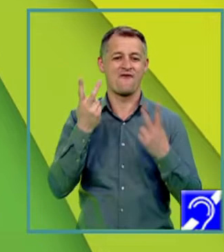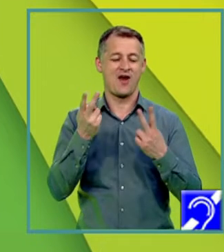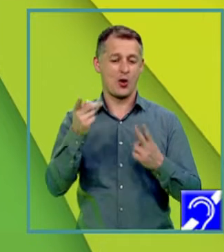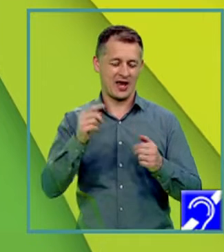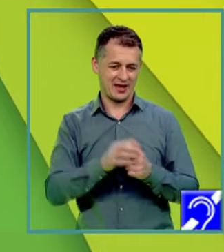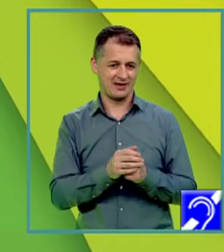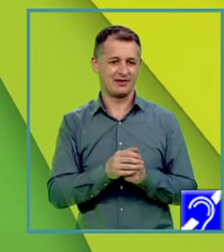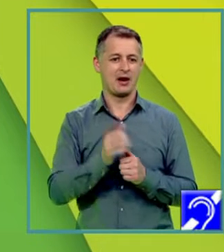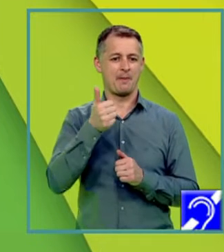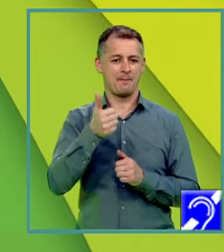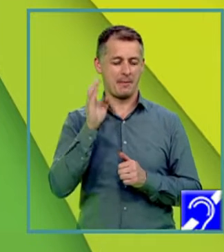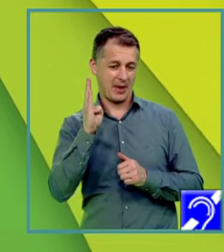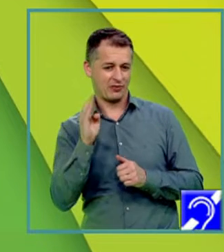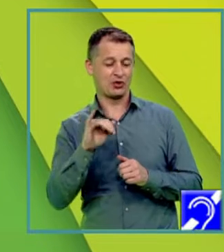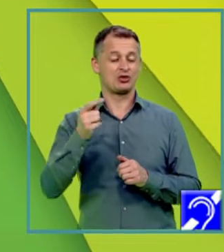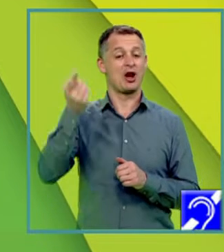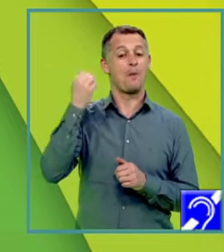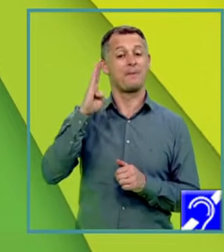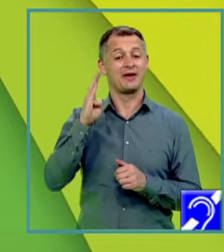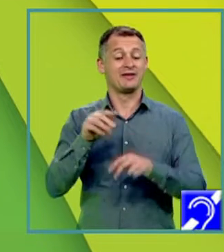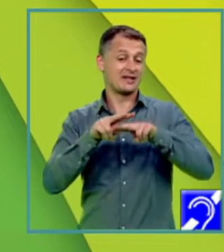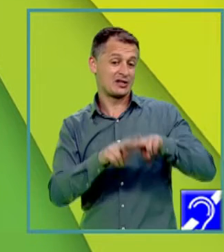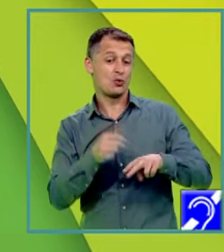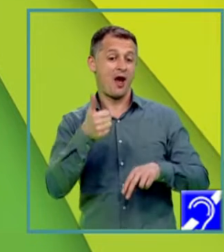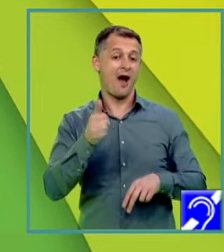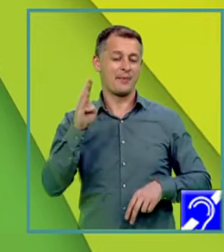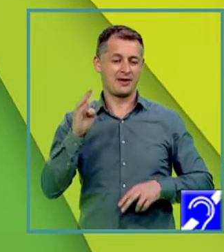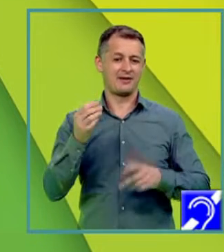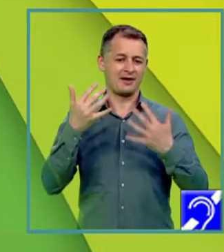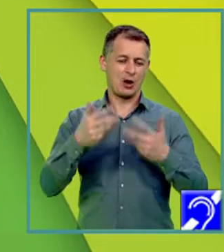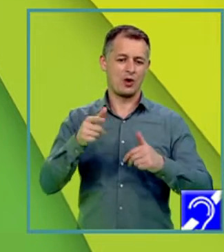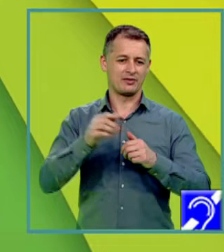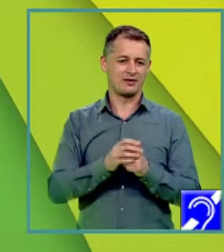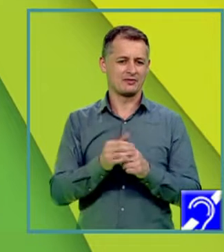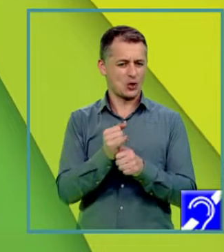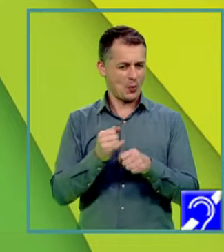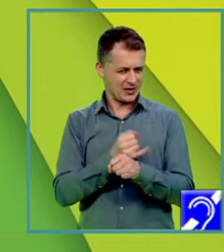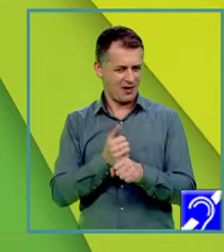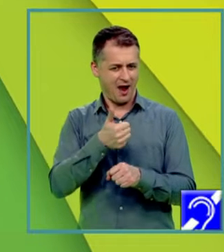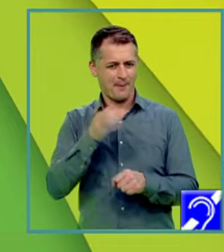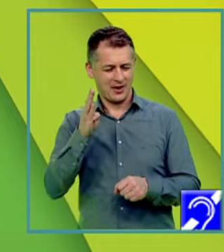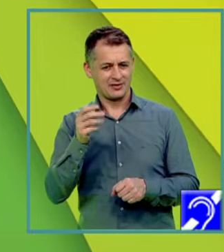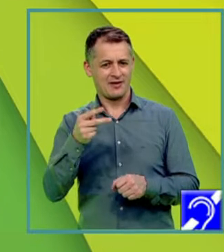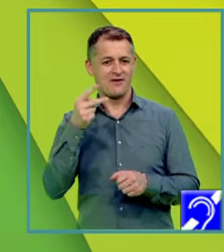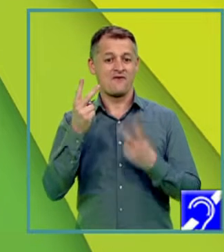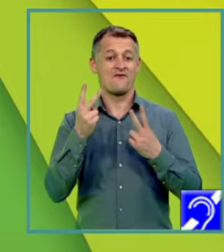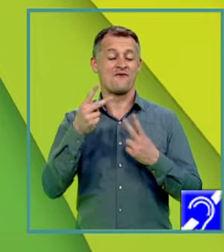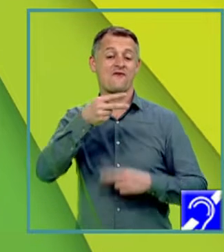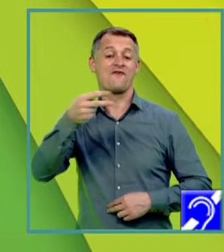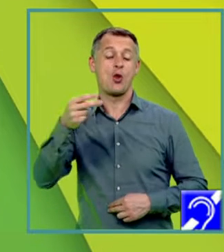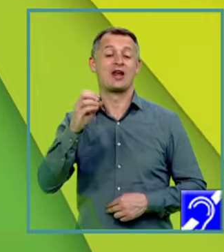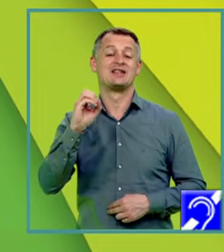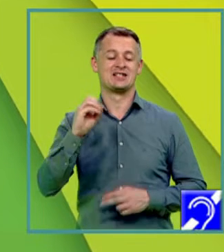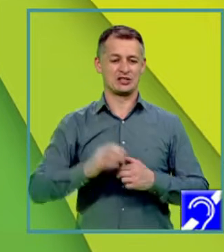în variabila b reținem restul abia calculat se observă că b a ajuns să aibă valoarea zero și în acest caz